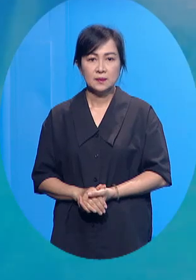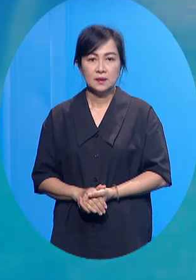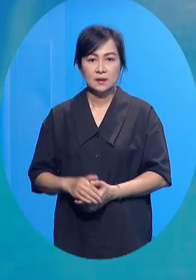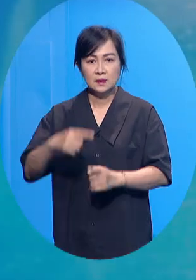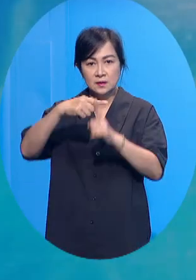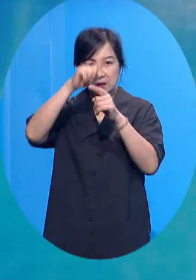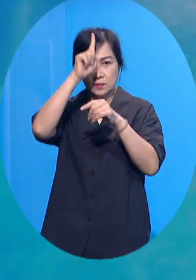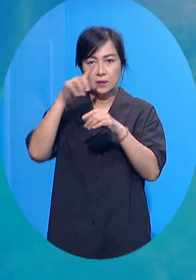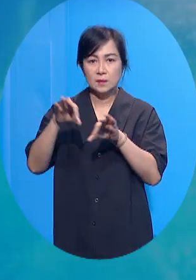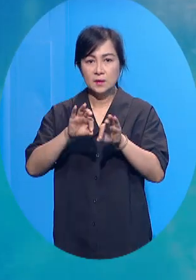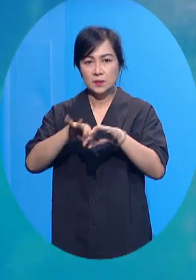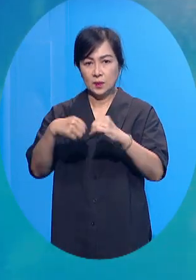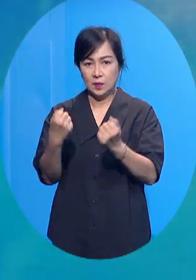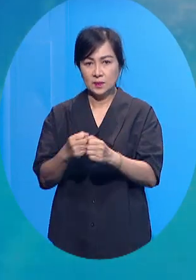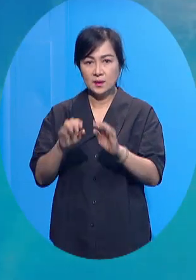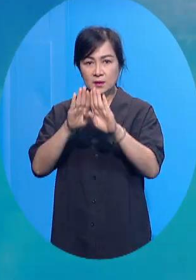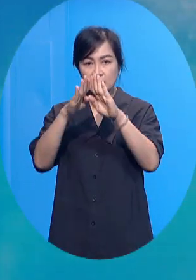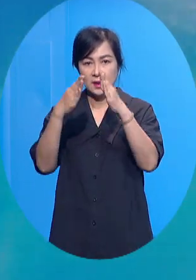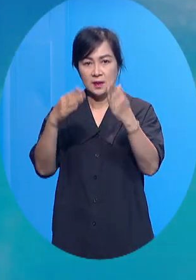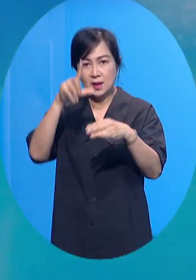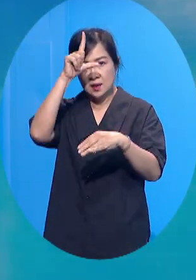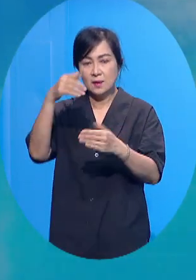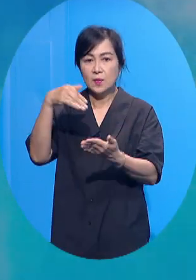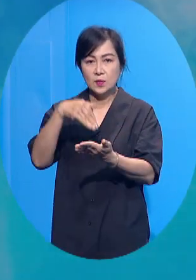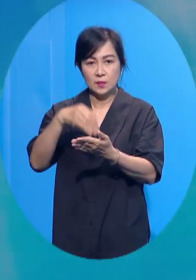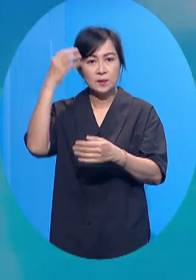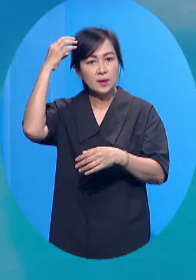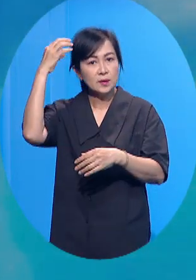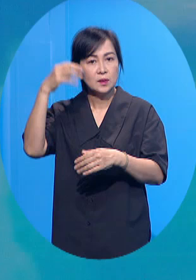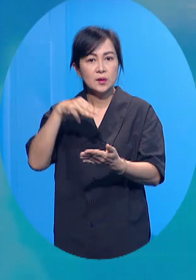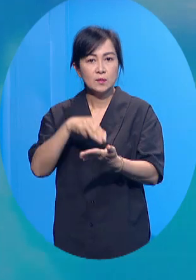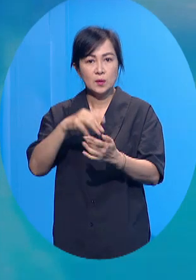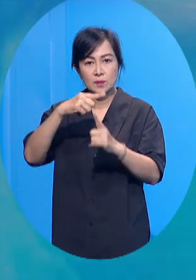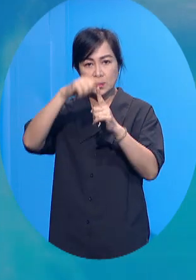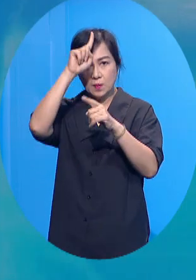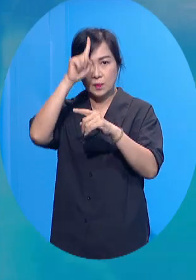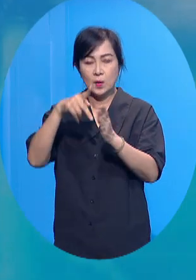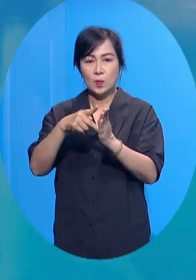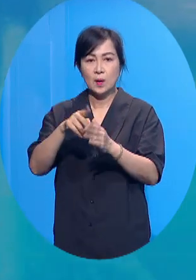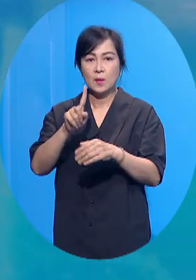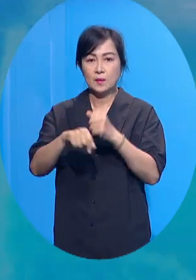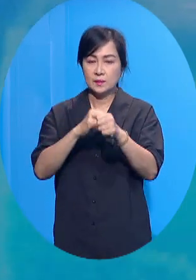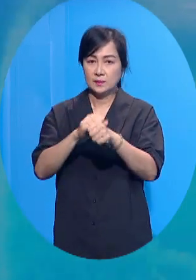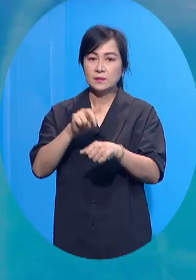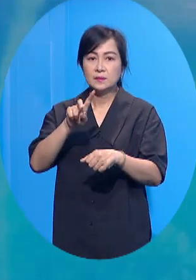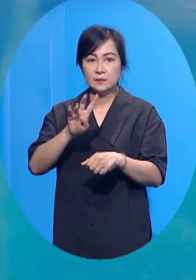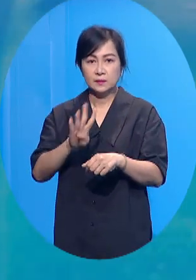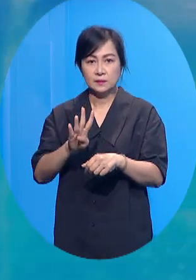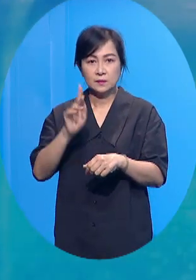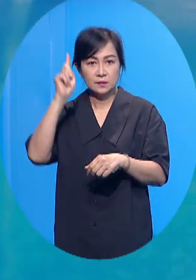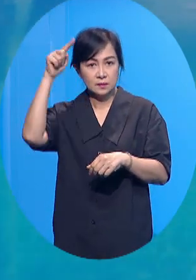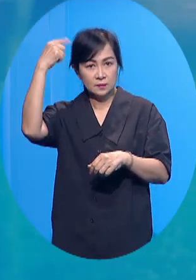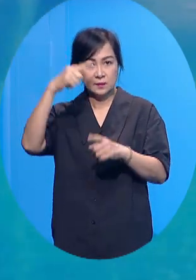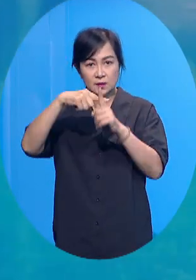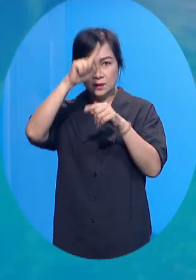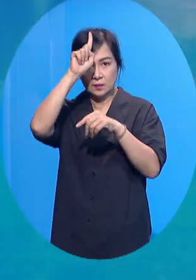Sáng nay hội Chữ tập đỏ thành phố Hồ Chí Minh đã tổ chức khai giảng lớp bồi dưỡng kiến thức nghiệp vụ công tác chữ thập đỏ khóa 1 năm 2024 đây